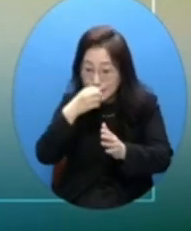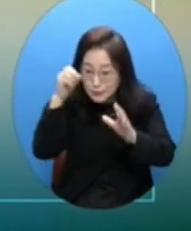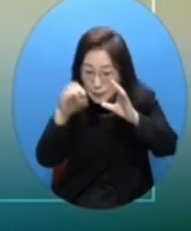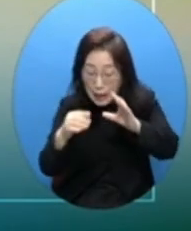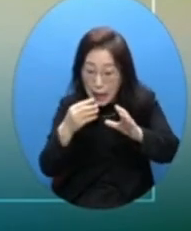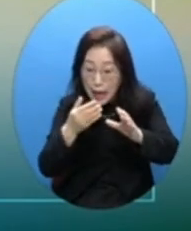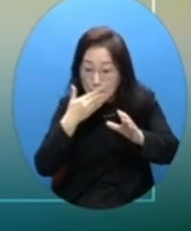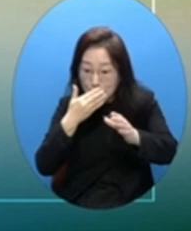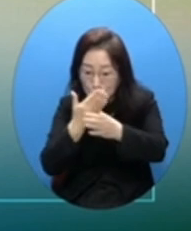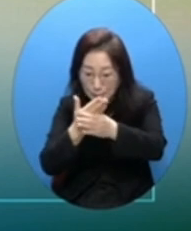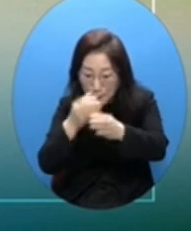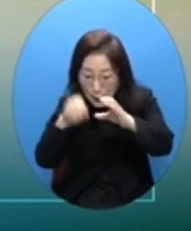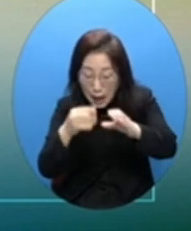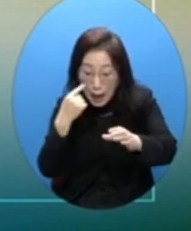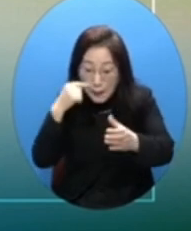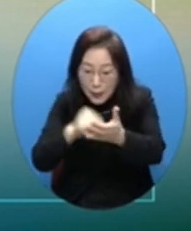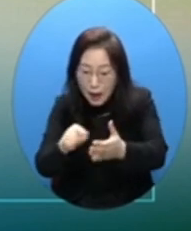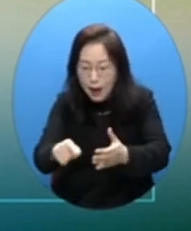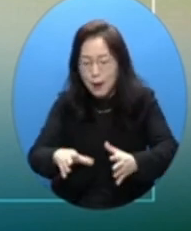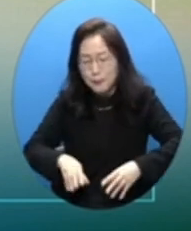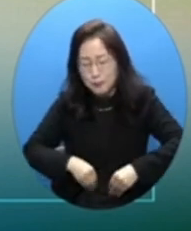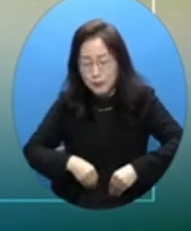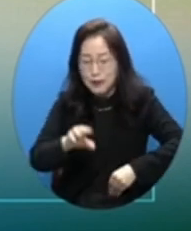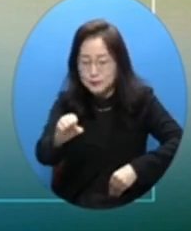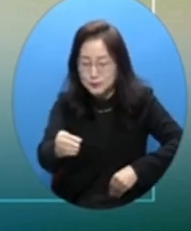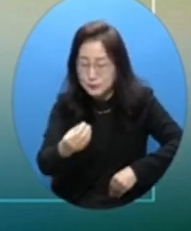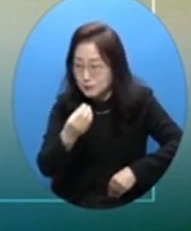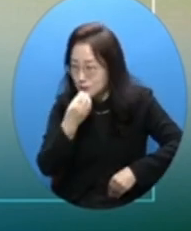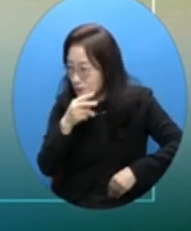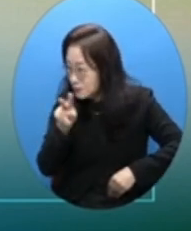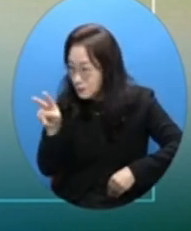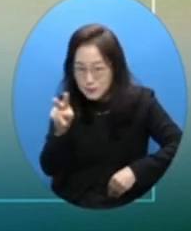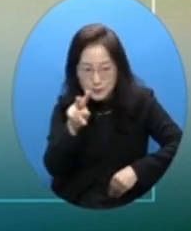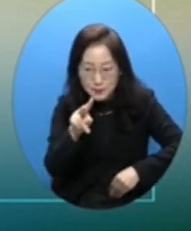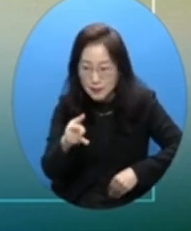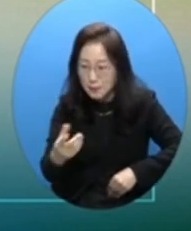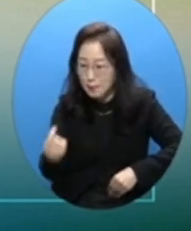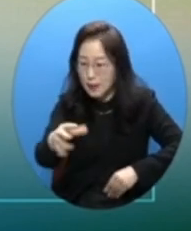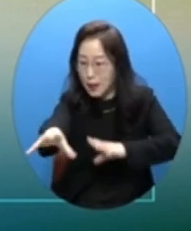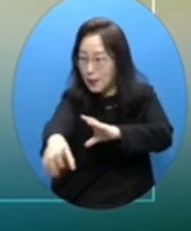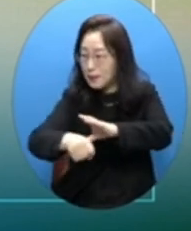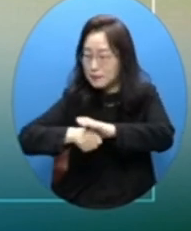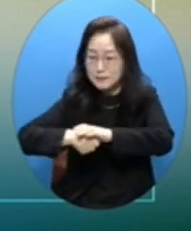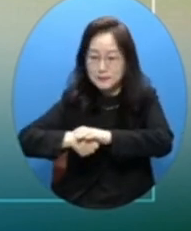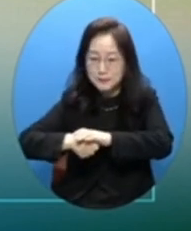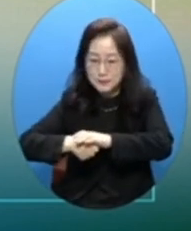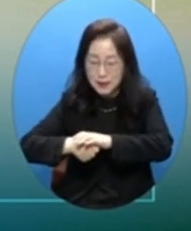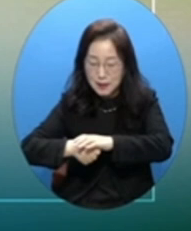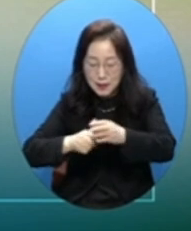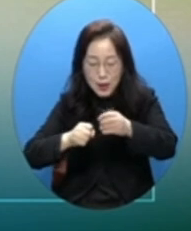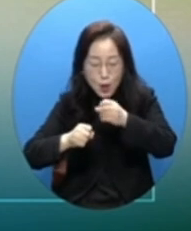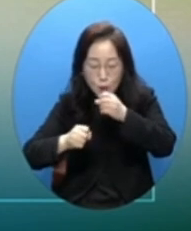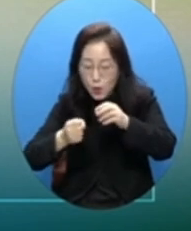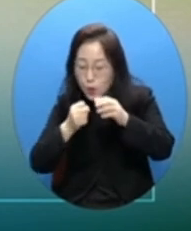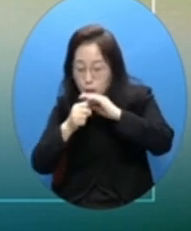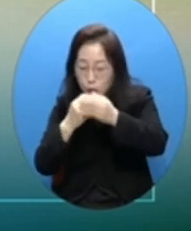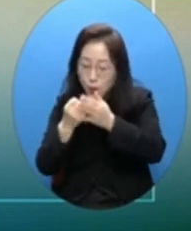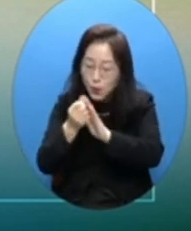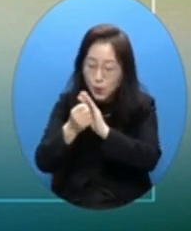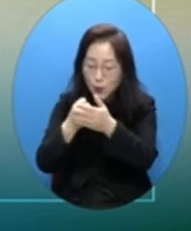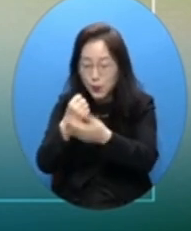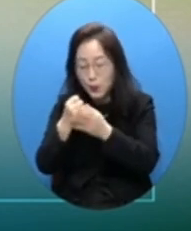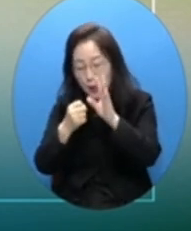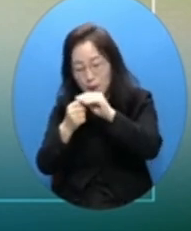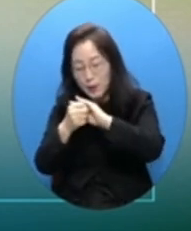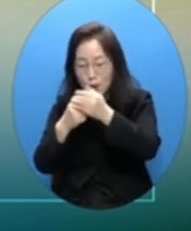버려져 있는 것이 보였습니다 너무 배가 고파 참지 못하고 주위를 살펴보다가 얼른 그것을 집어 들었어요 밤에 묻은 연탄재와 모래를